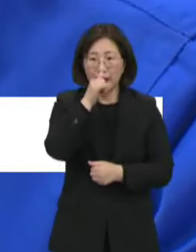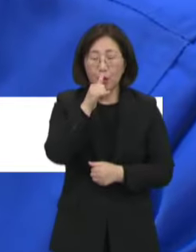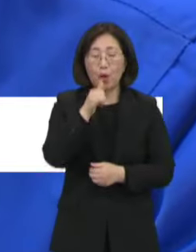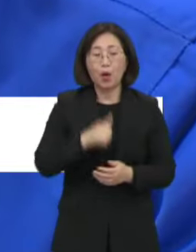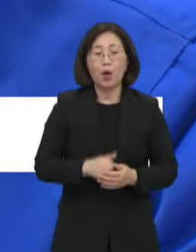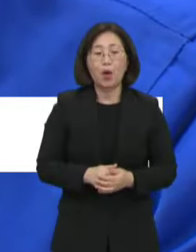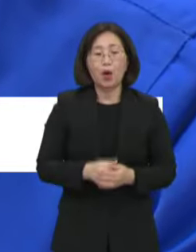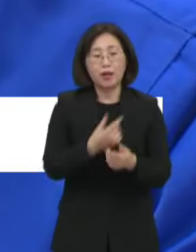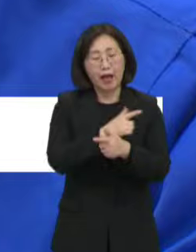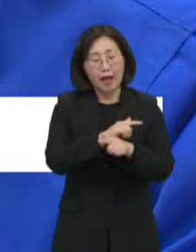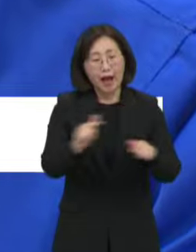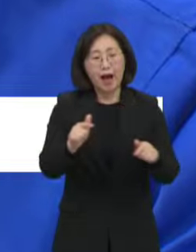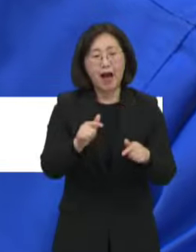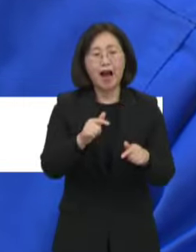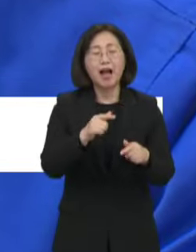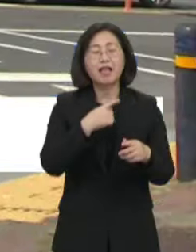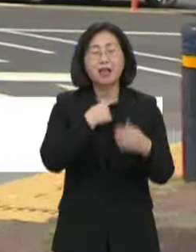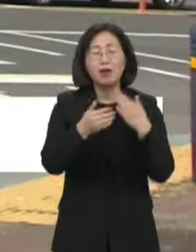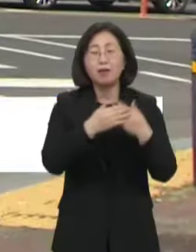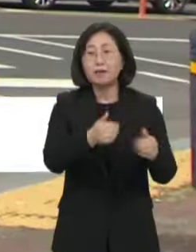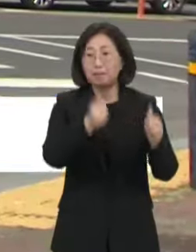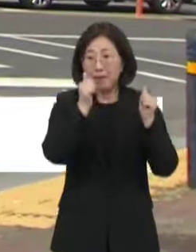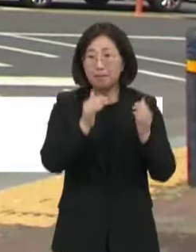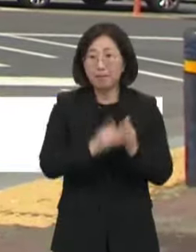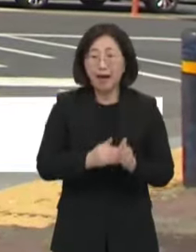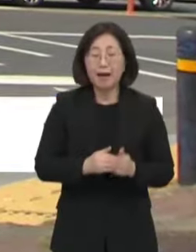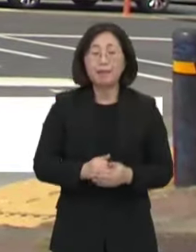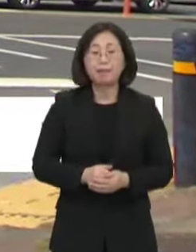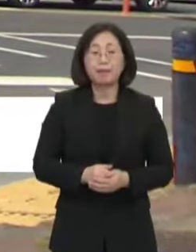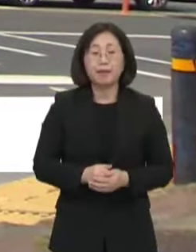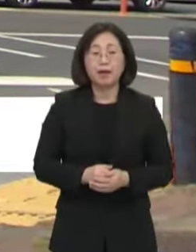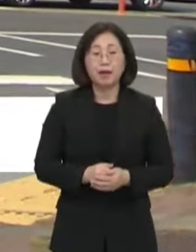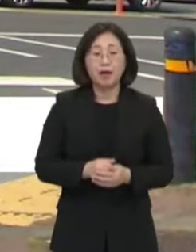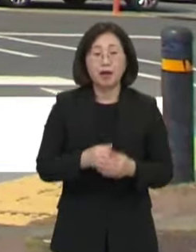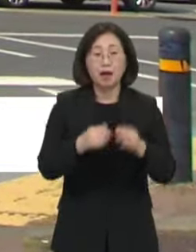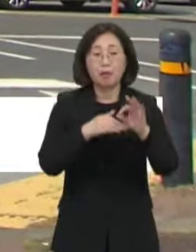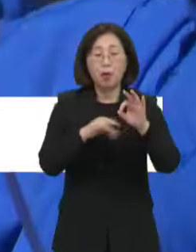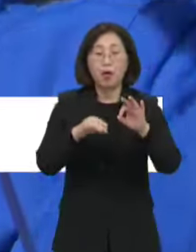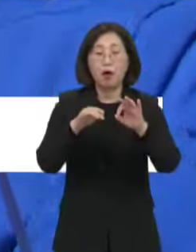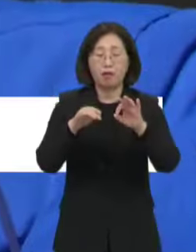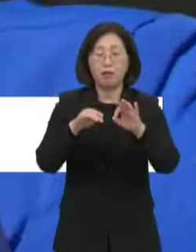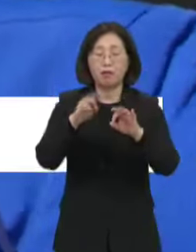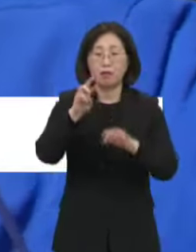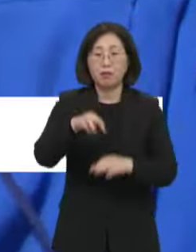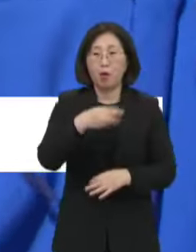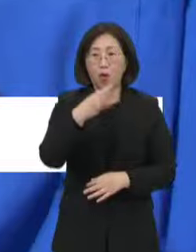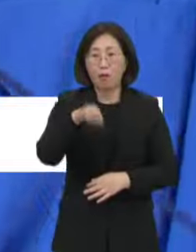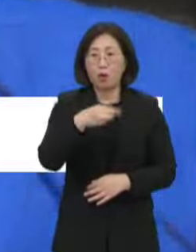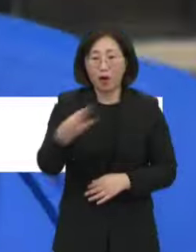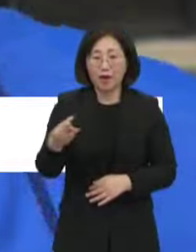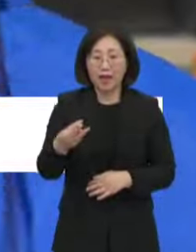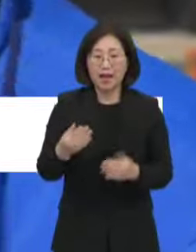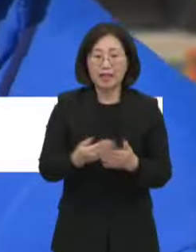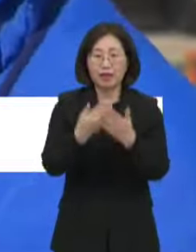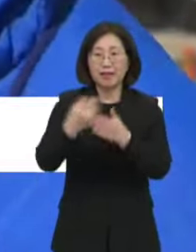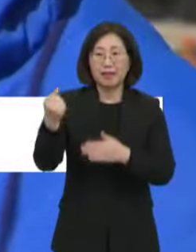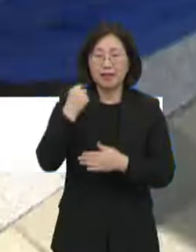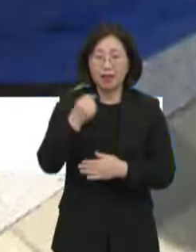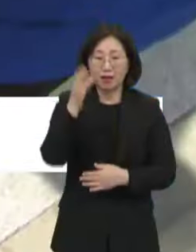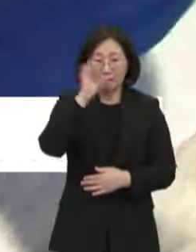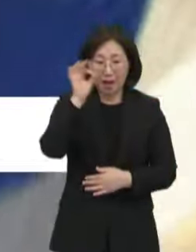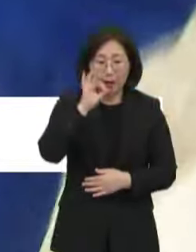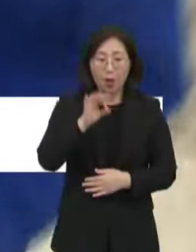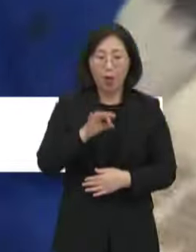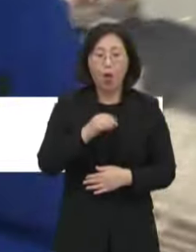지내면서 다양한 경륜을 쌓았습니다. 이를 바탕으로 보령과 서천의 미래 성장 동력을 발굴하고 각 지역의